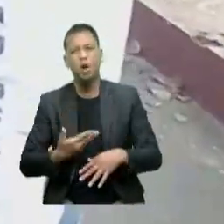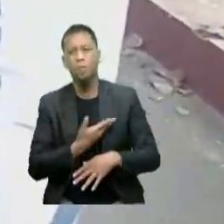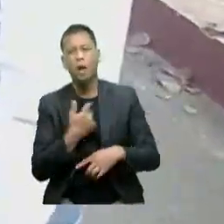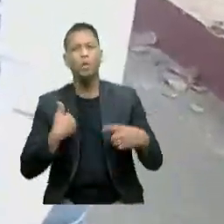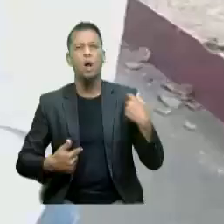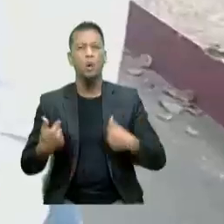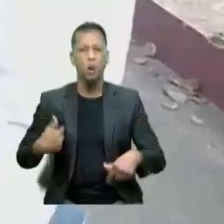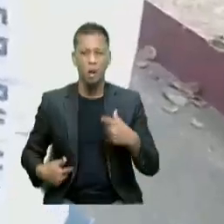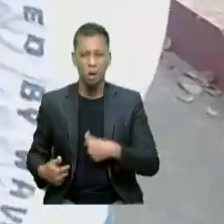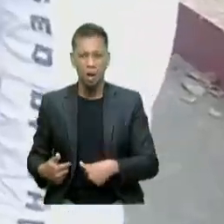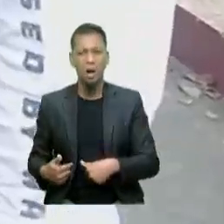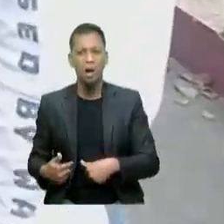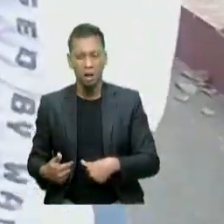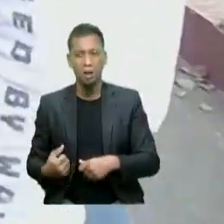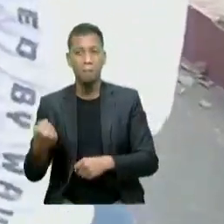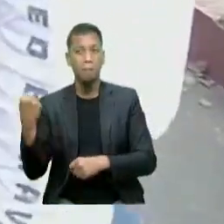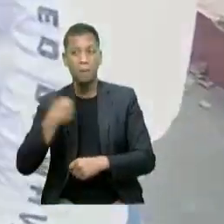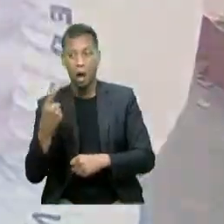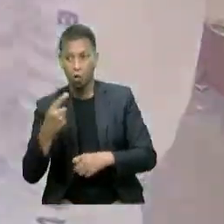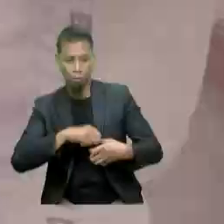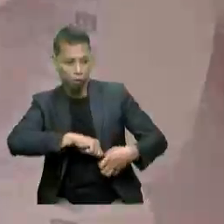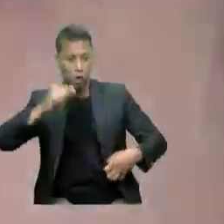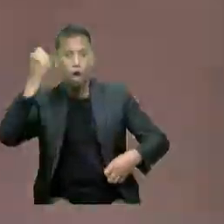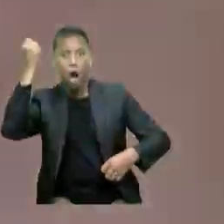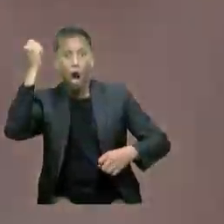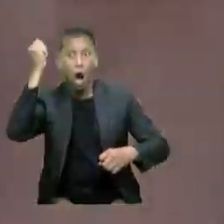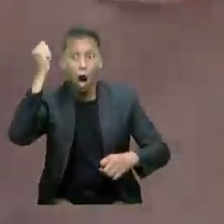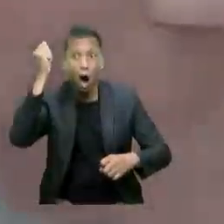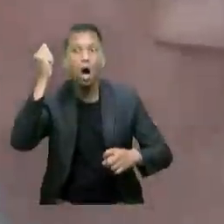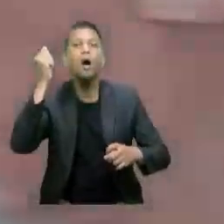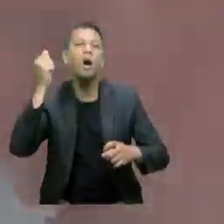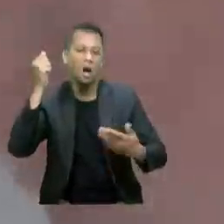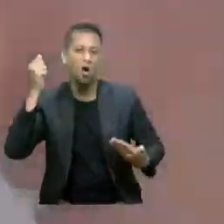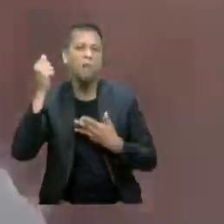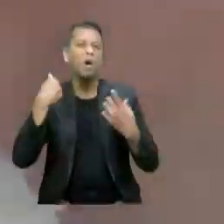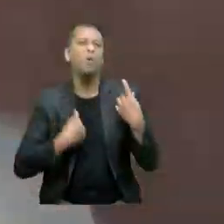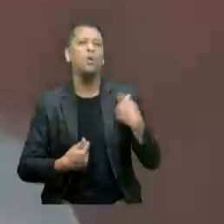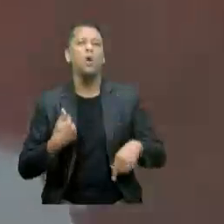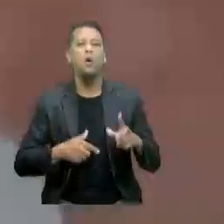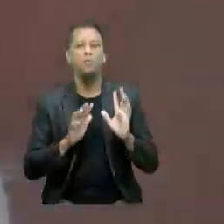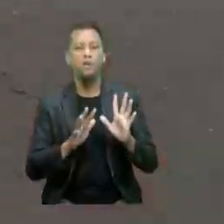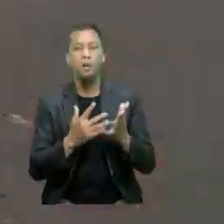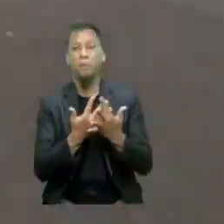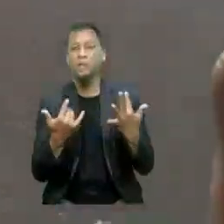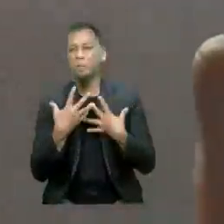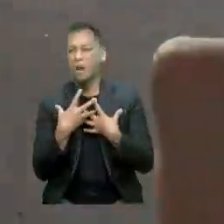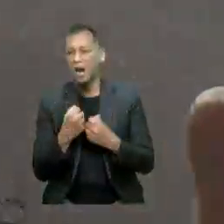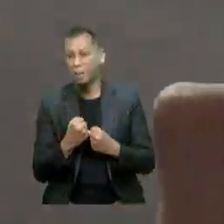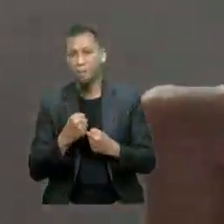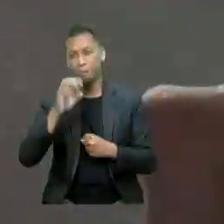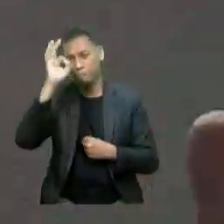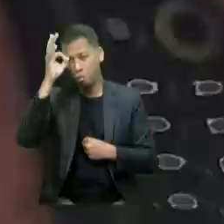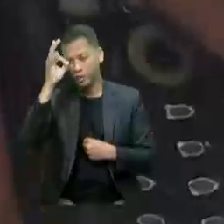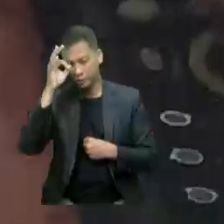para pelaku tawuran menggunakan senjata tajam. Warga berharap polisi rutin berpatroli untuk mencegah tawuran kembali